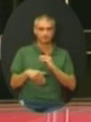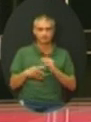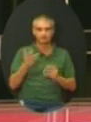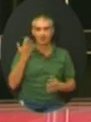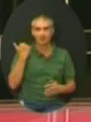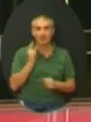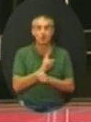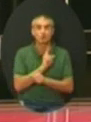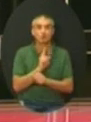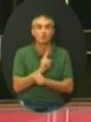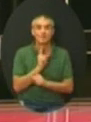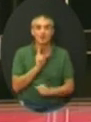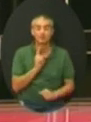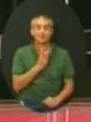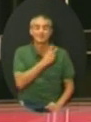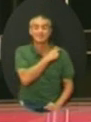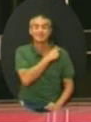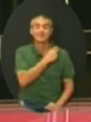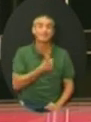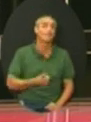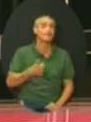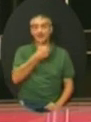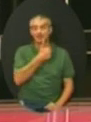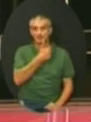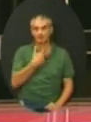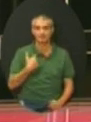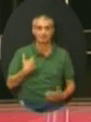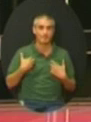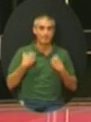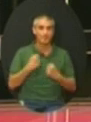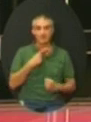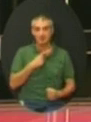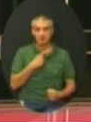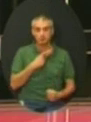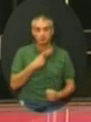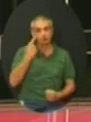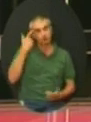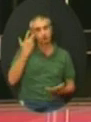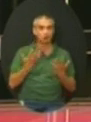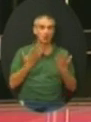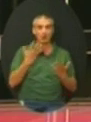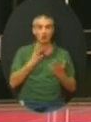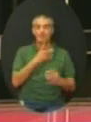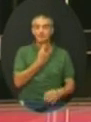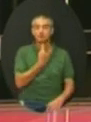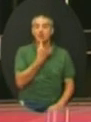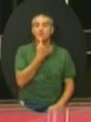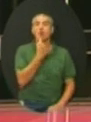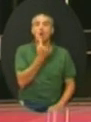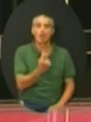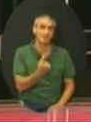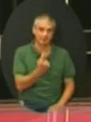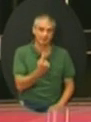היו תקופות שבהן קצינים בכירים בשירותי הביטחון שקלו את מילותיהם